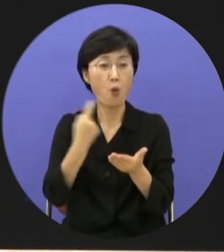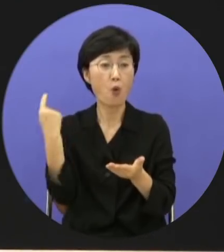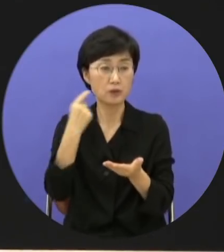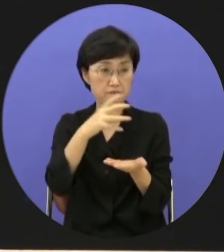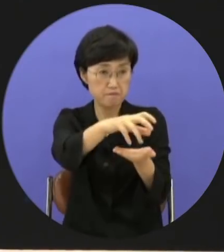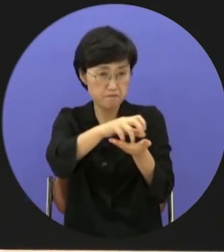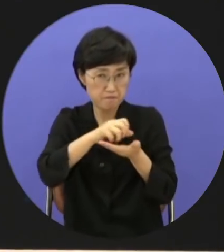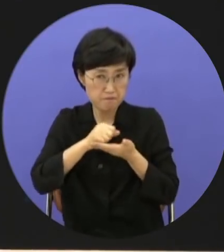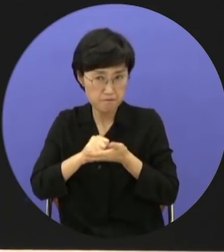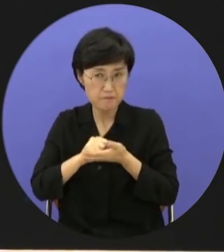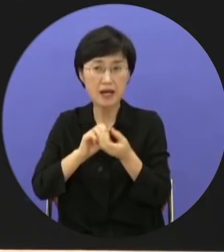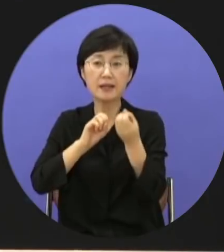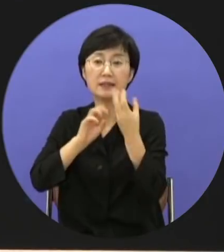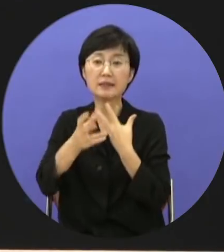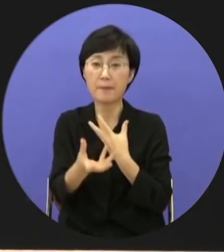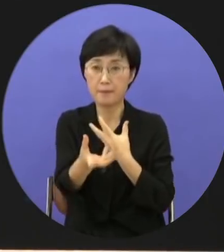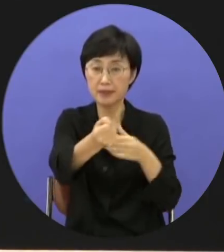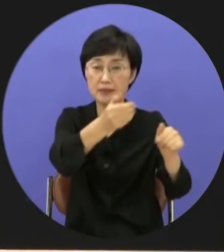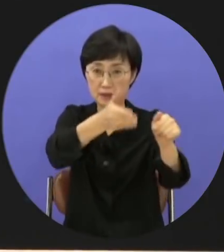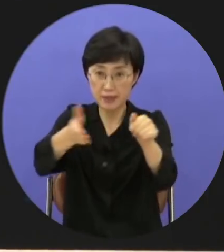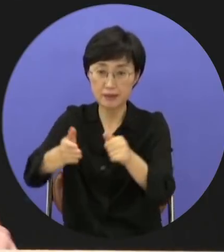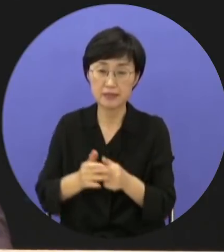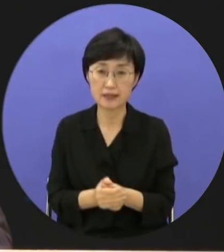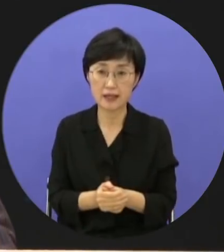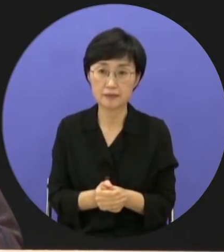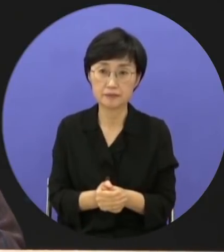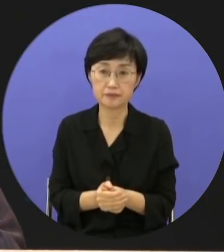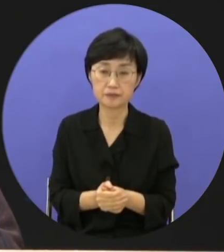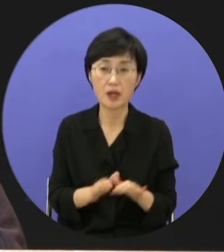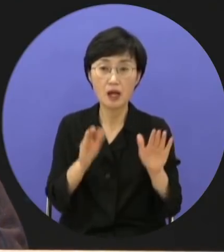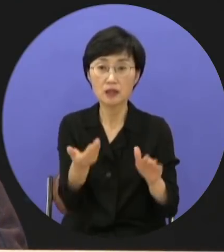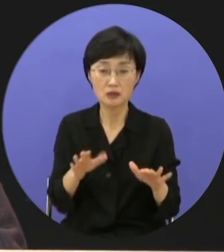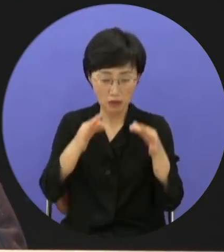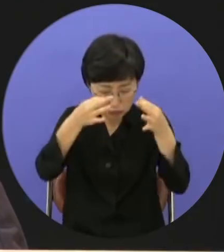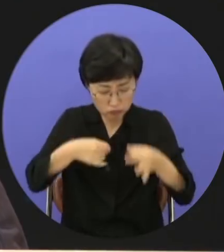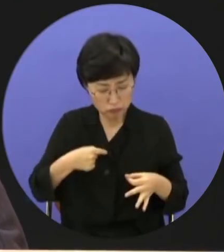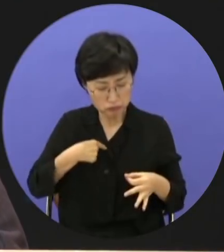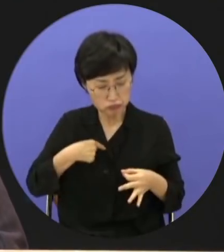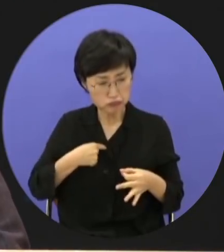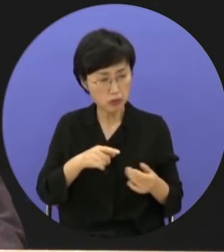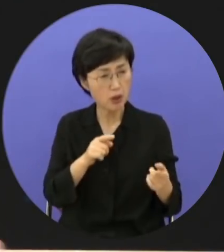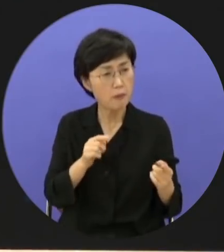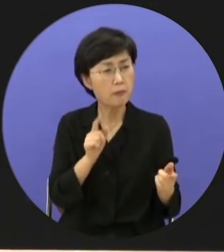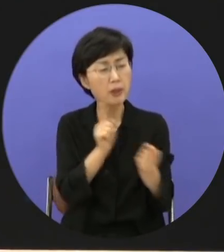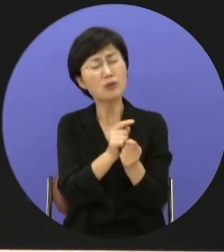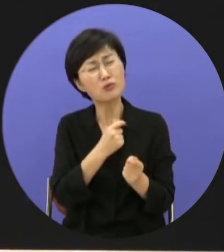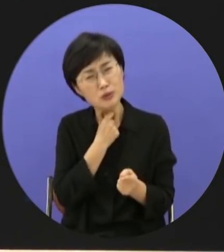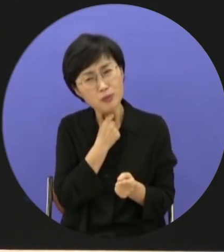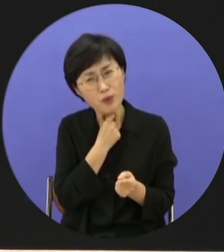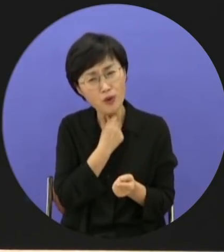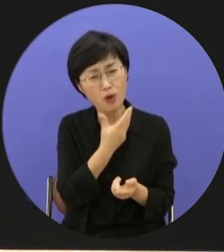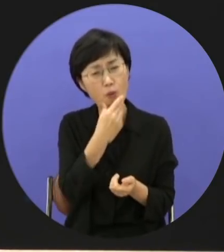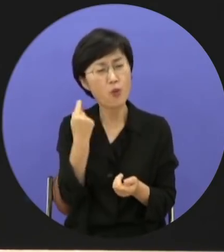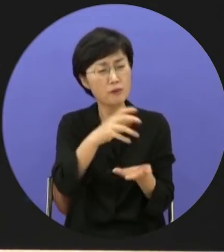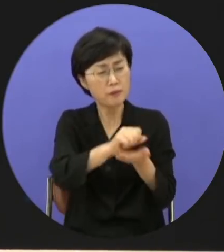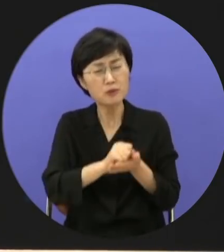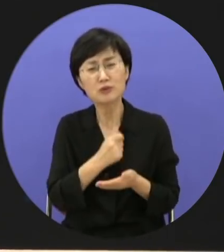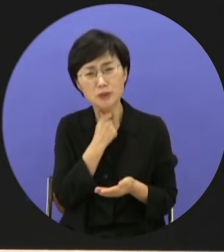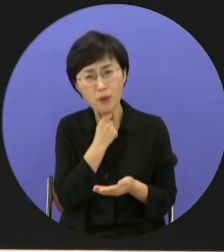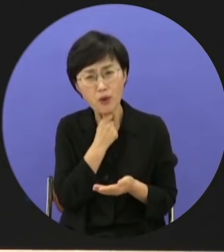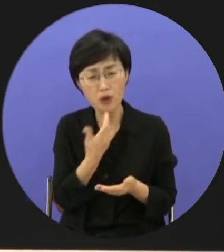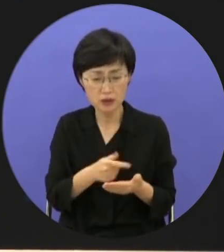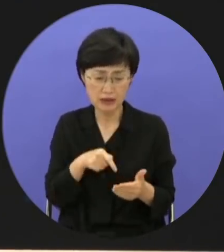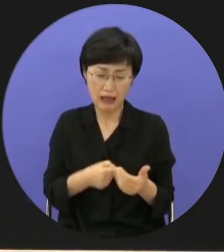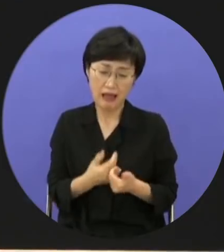Day, we must receive that answer. 네, 먼저 왜 잘 안 될까요? Then first, why is it that things don't work out for us? 예, 막